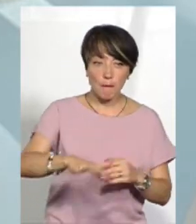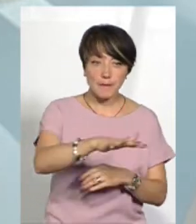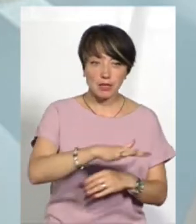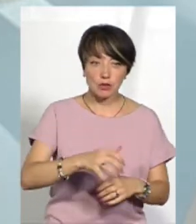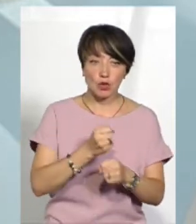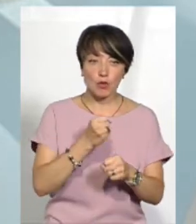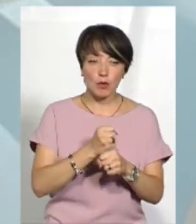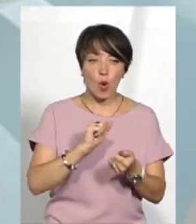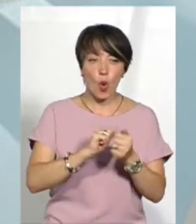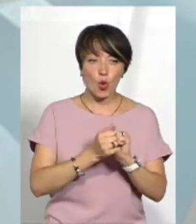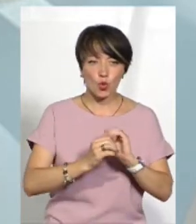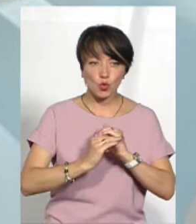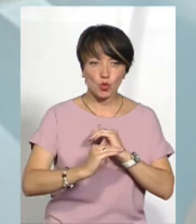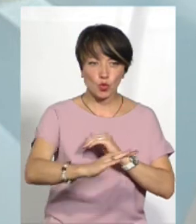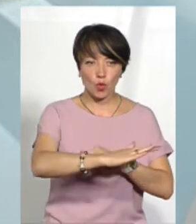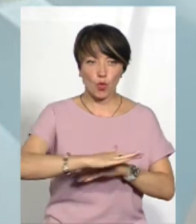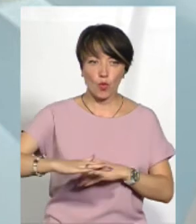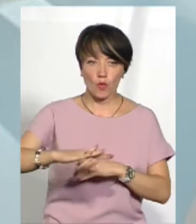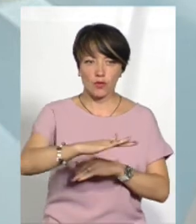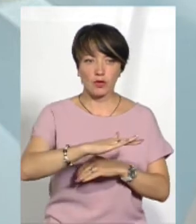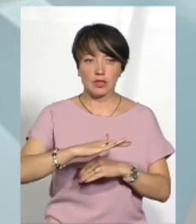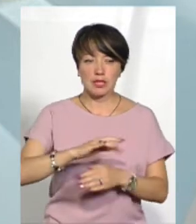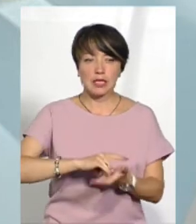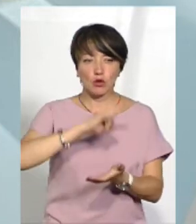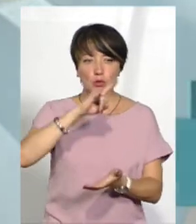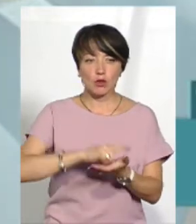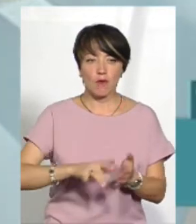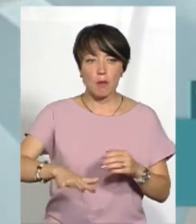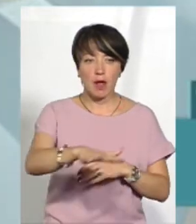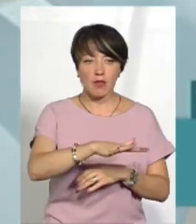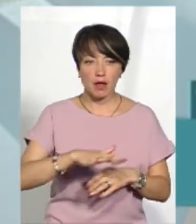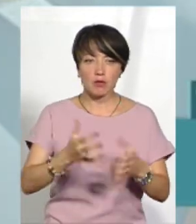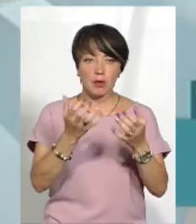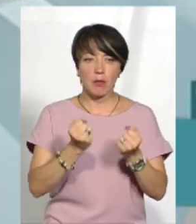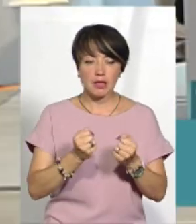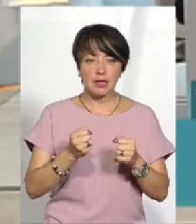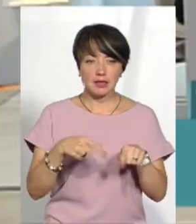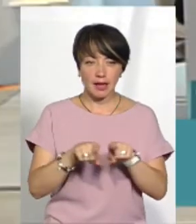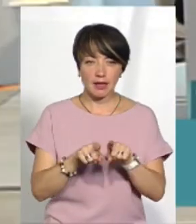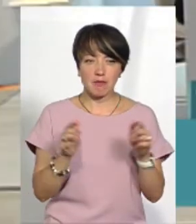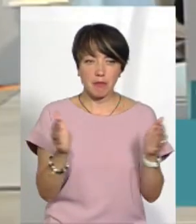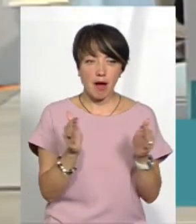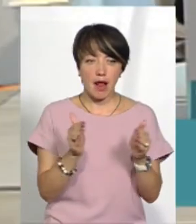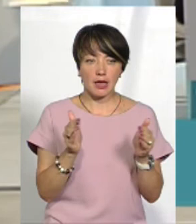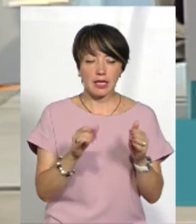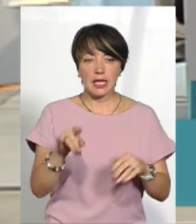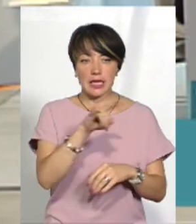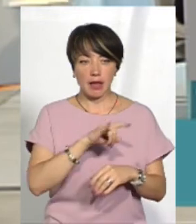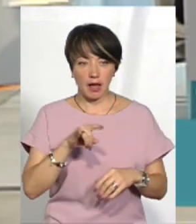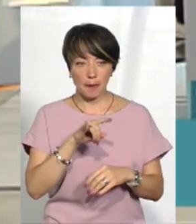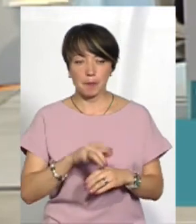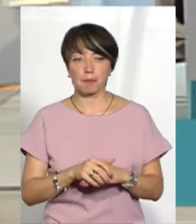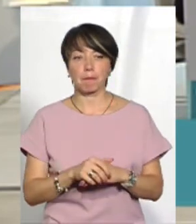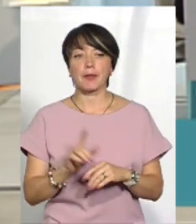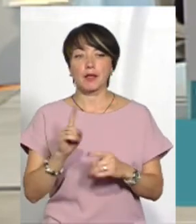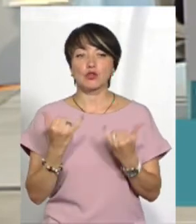робимо ґрунтовий, тому що ґрунтовий злітно-посадковий майданчик дає можливість приймати літаків, які ви бачили в своєму сюжеті.